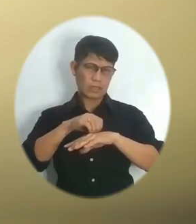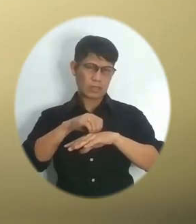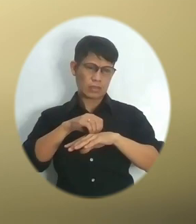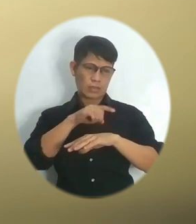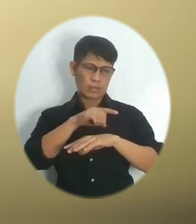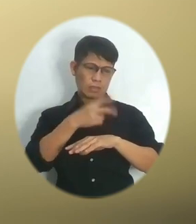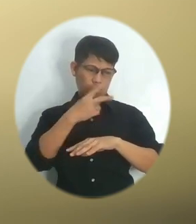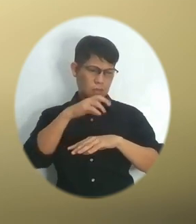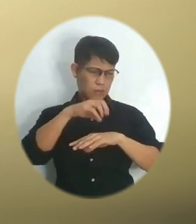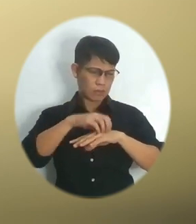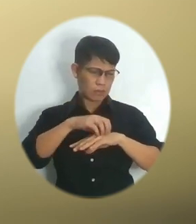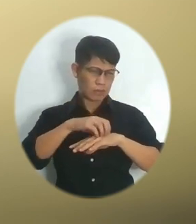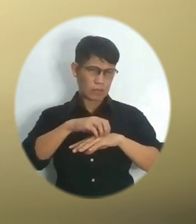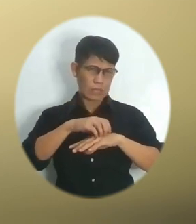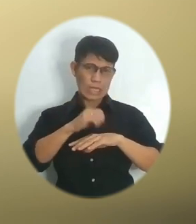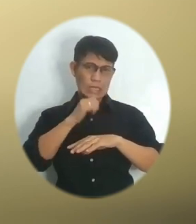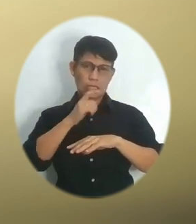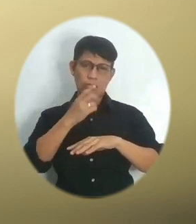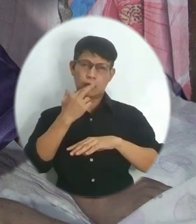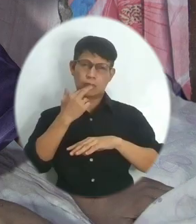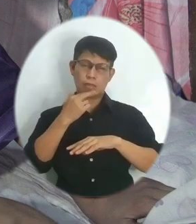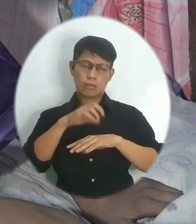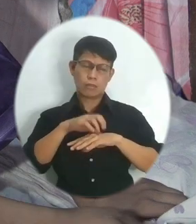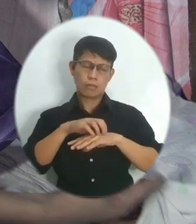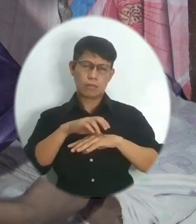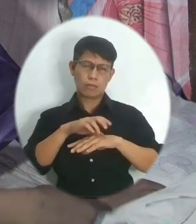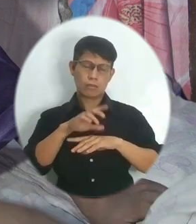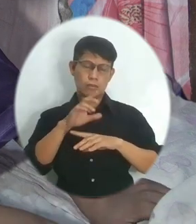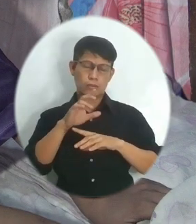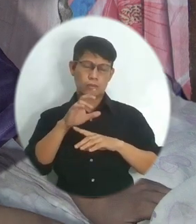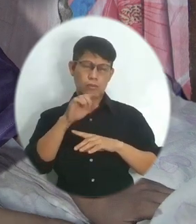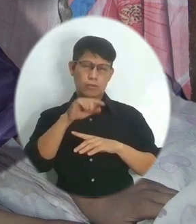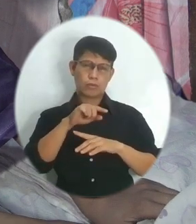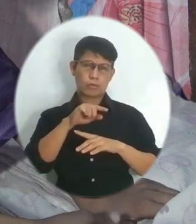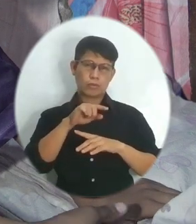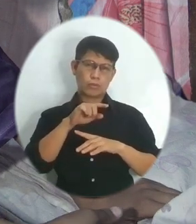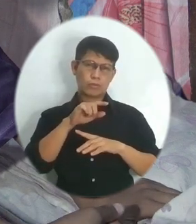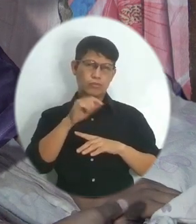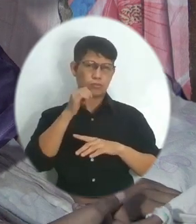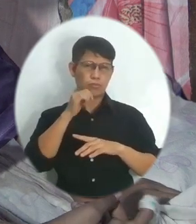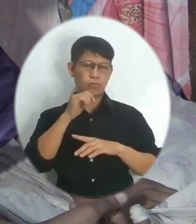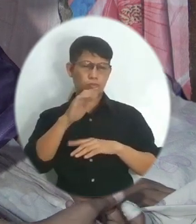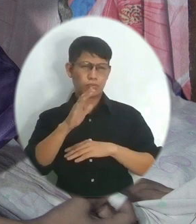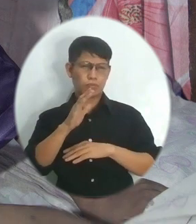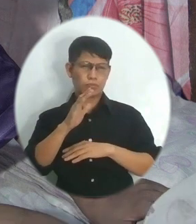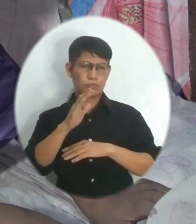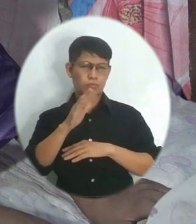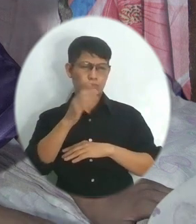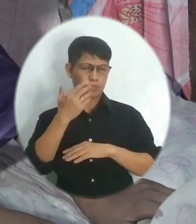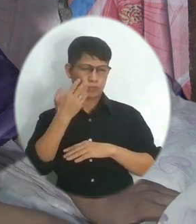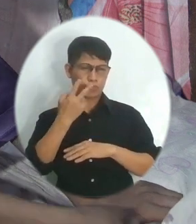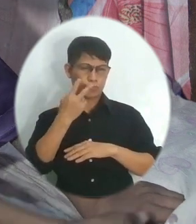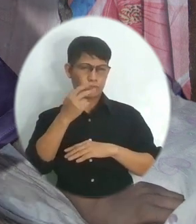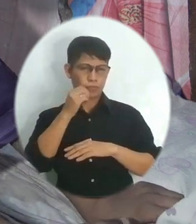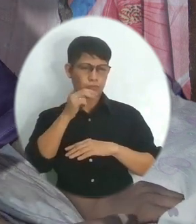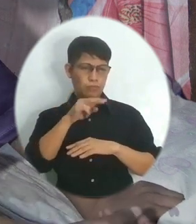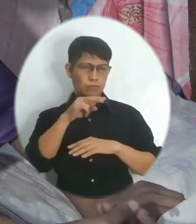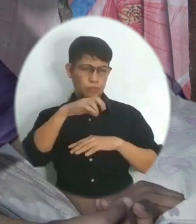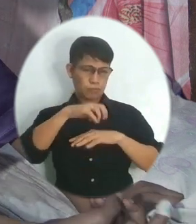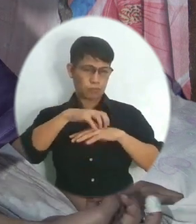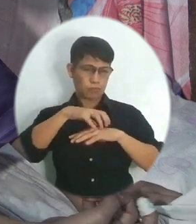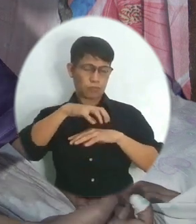yung kagat-ipis po, mapula, sa kanya hindi po. Tapos every, pag-gising niya bawat umaga, parang